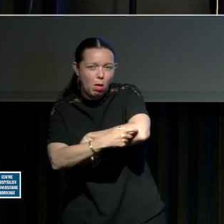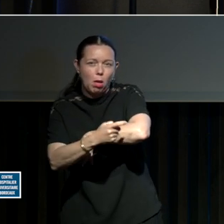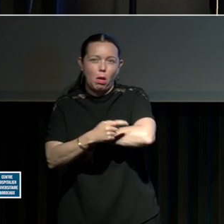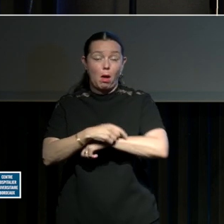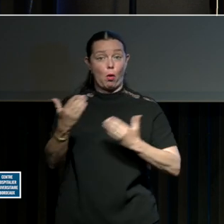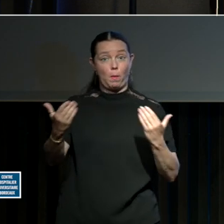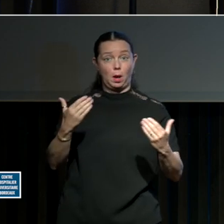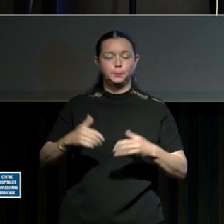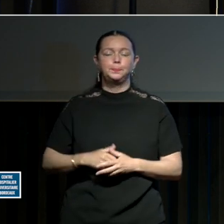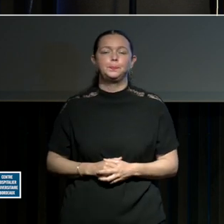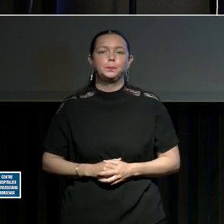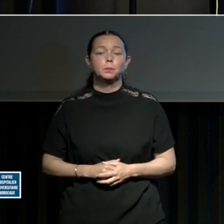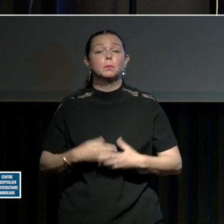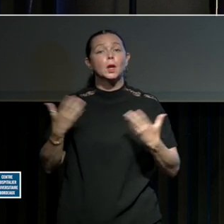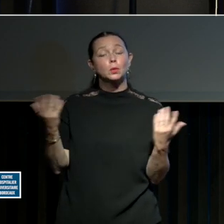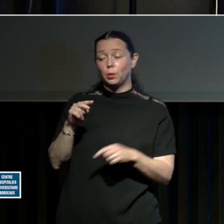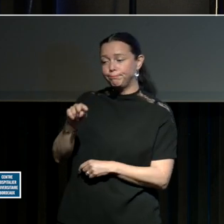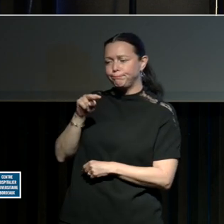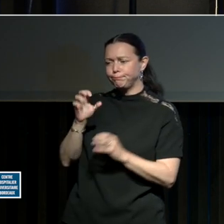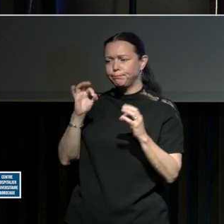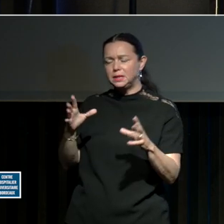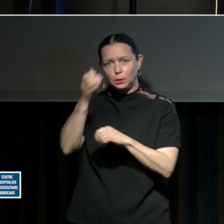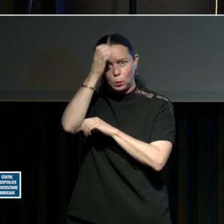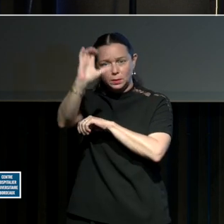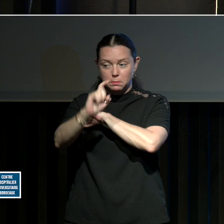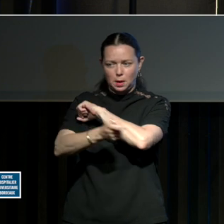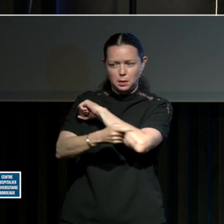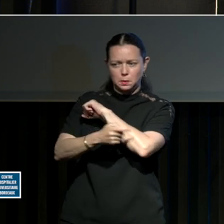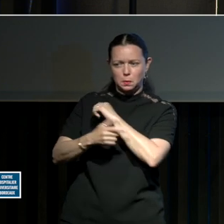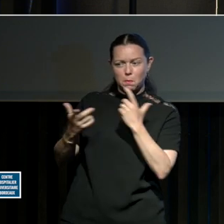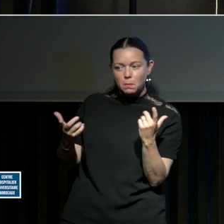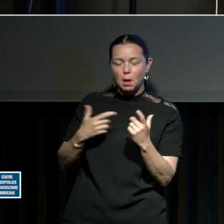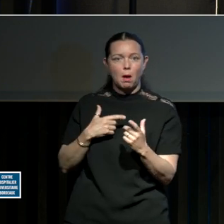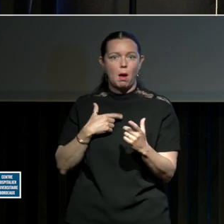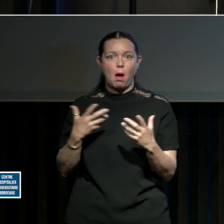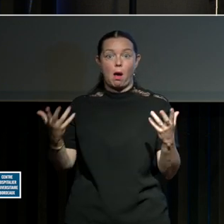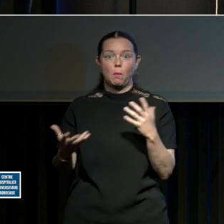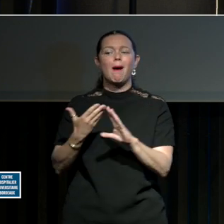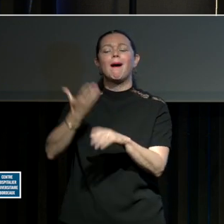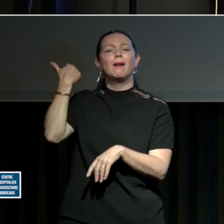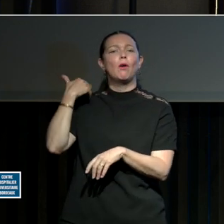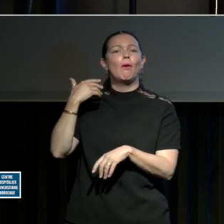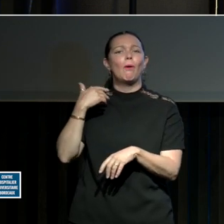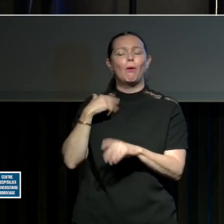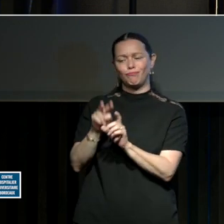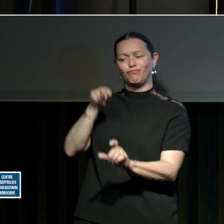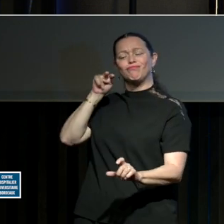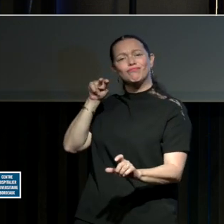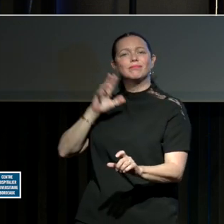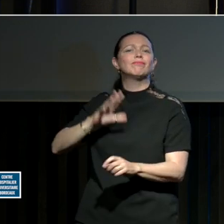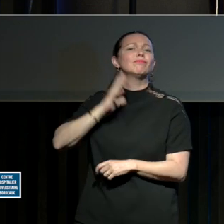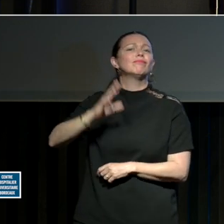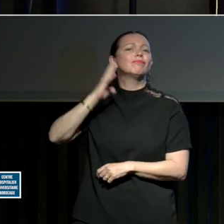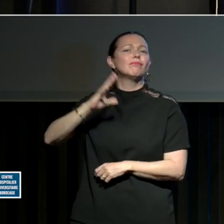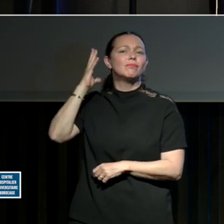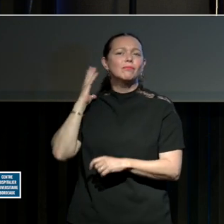Alors, cette approche du concept d'addiction marquait une rupture importante dans les approches plus anciennes ou traditionnelles